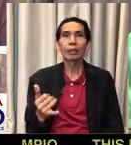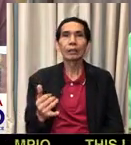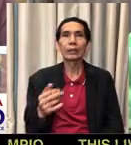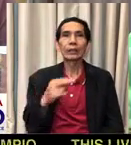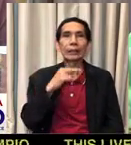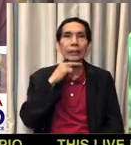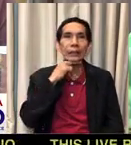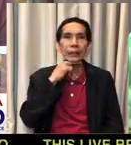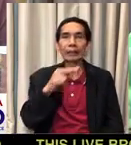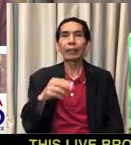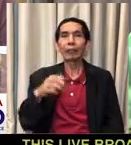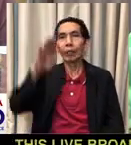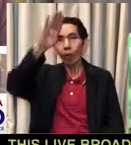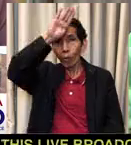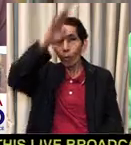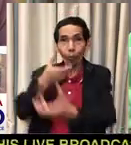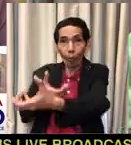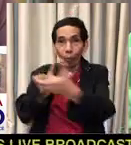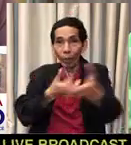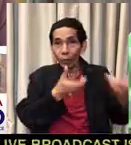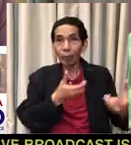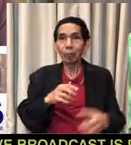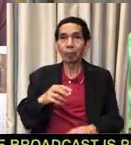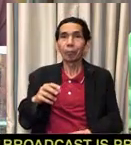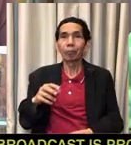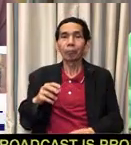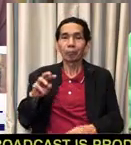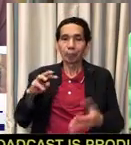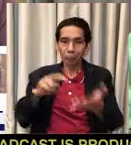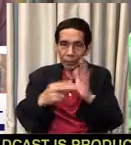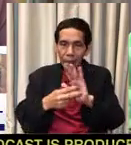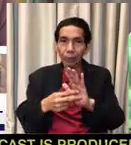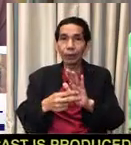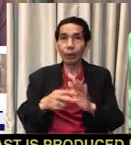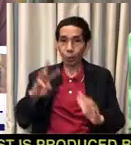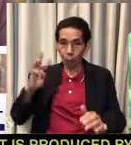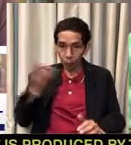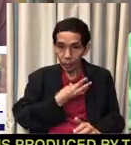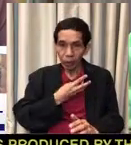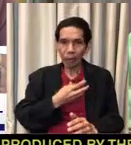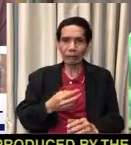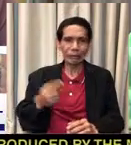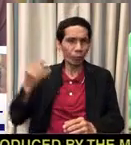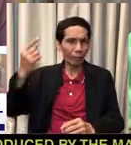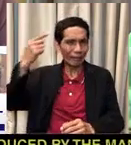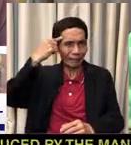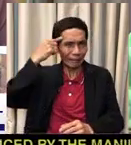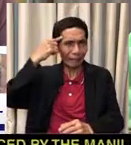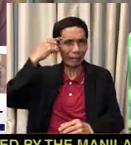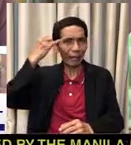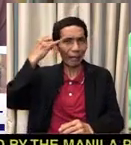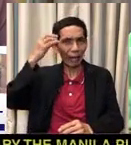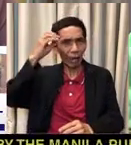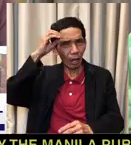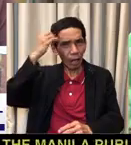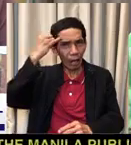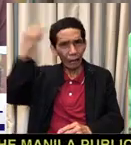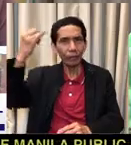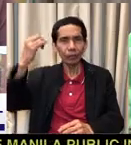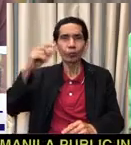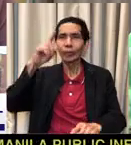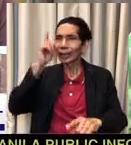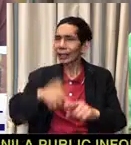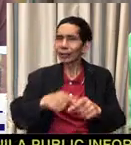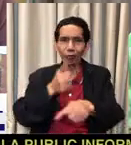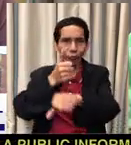kami bombero. Ibig sabihin, kung kami ganun ang pananaw natin, hindi ko naman kayo